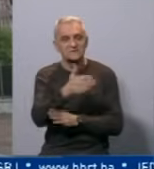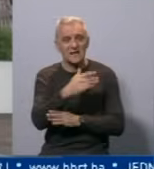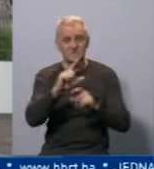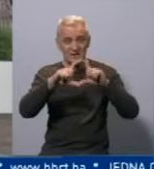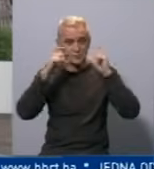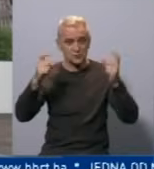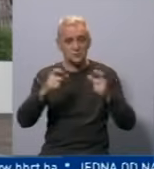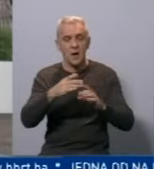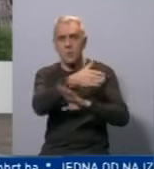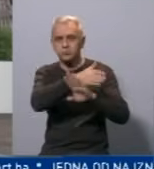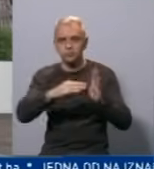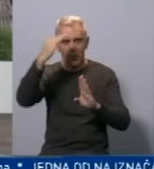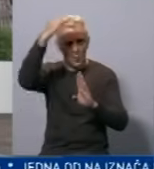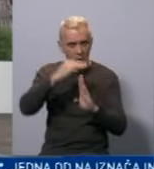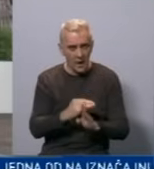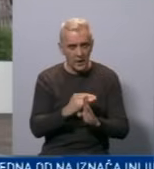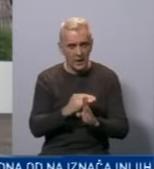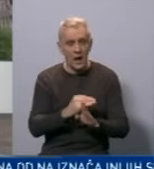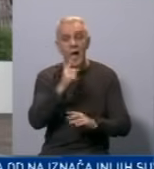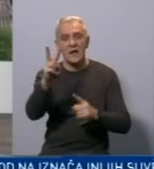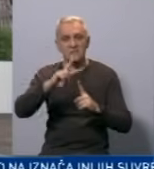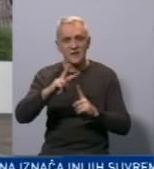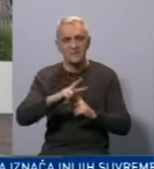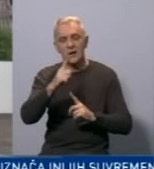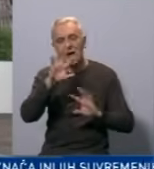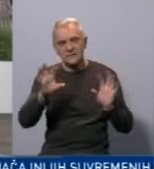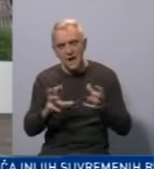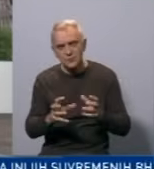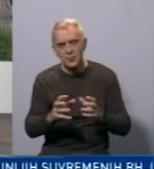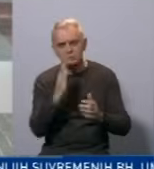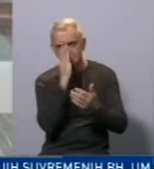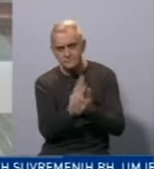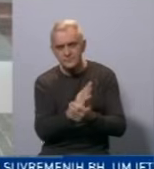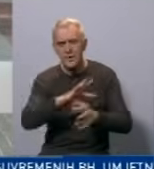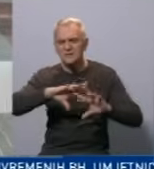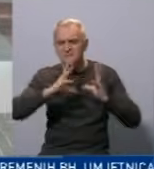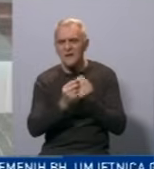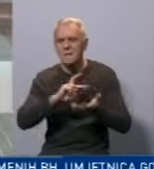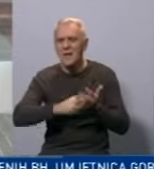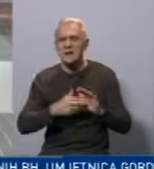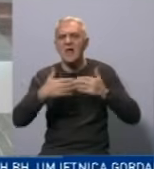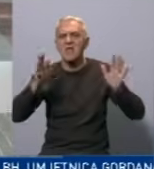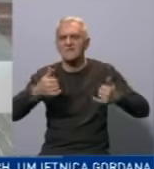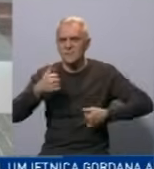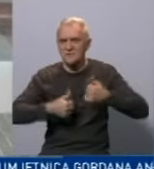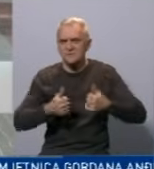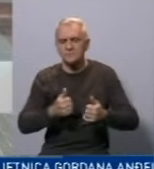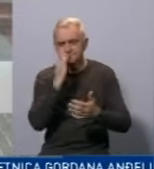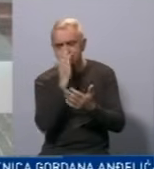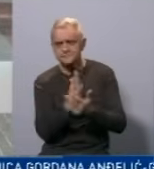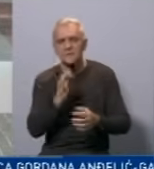Zastave na institucijama spuštene su na pola koplja, a televizijski i radijski sadržaj, kao i sve planirane javne